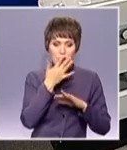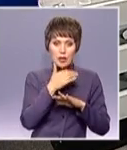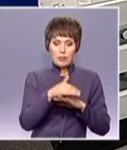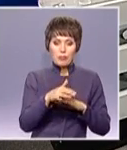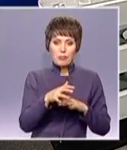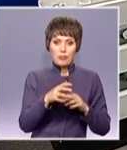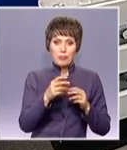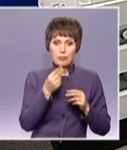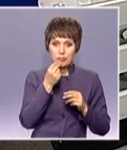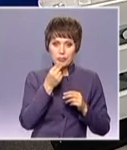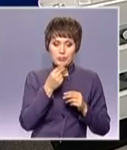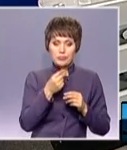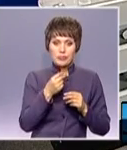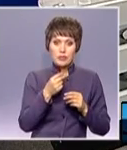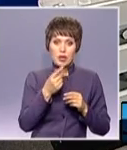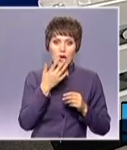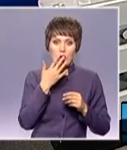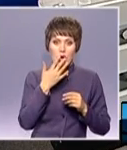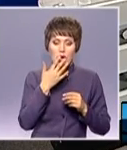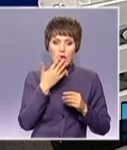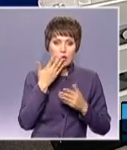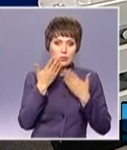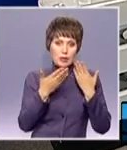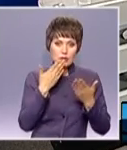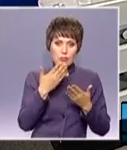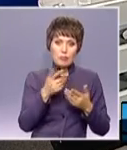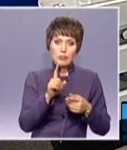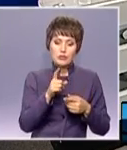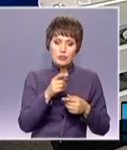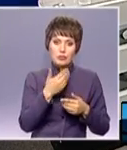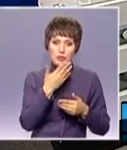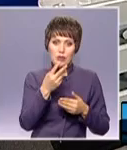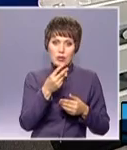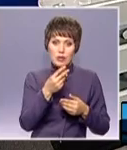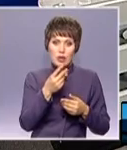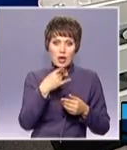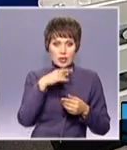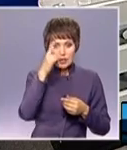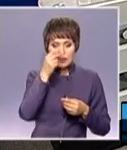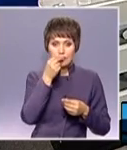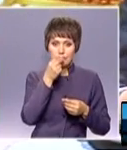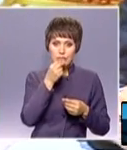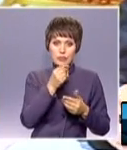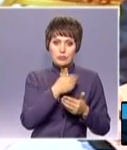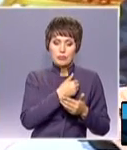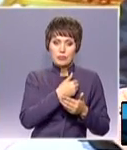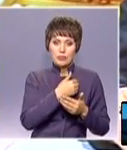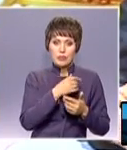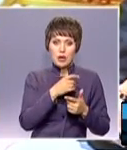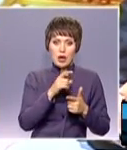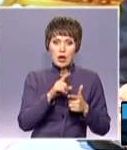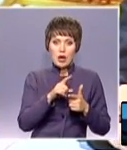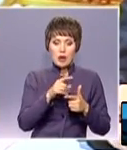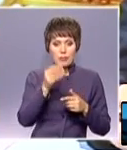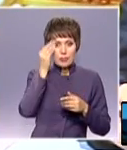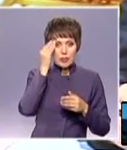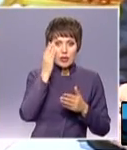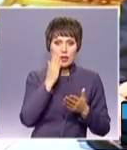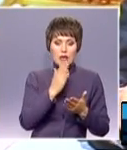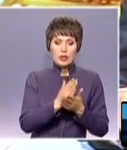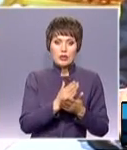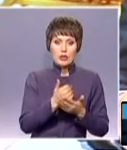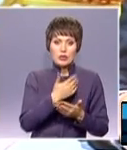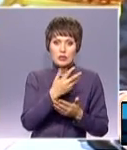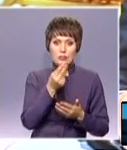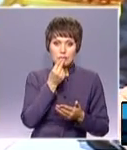импортного производства. Когда мы спрашиваем, почему вот вы предпочитаете продукты отечественного производства, значит, они считают, что